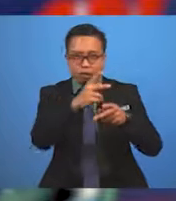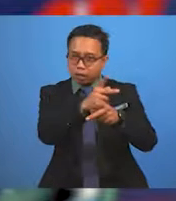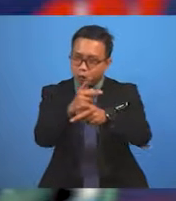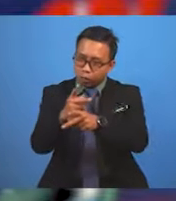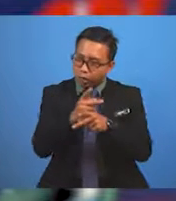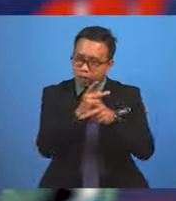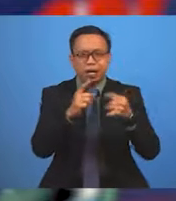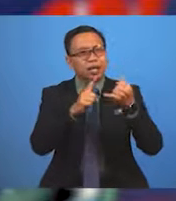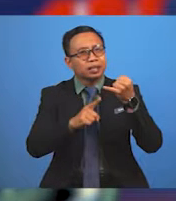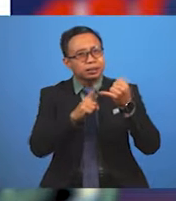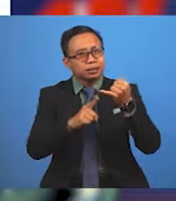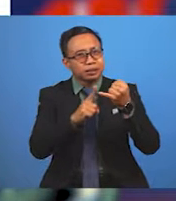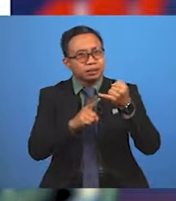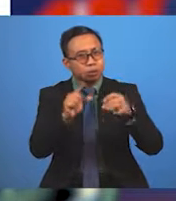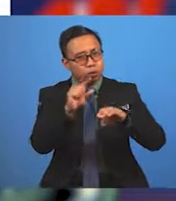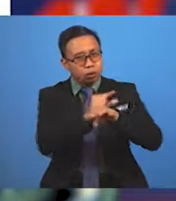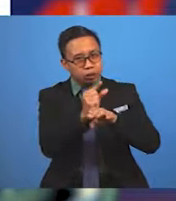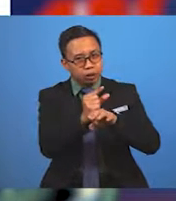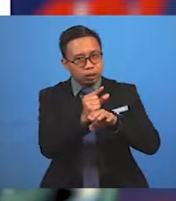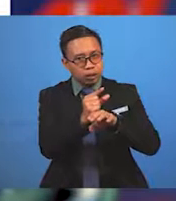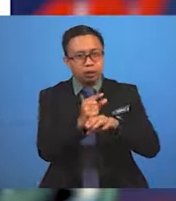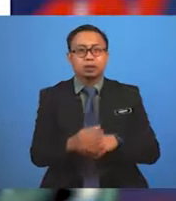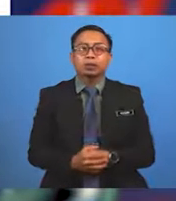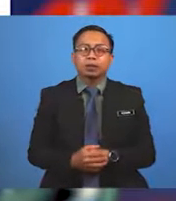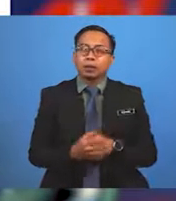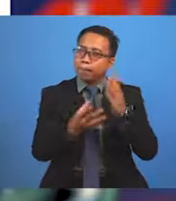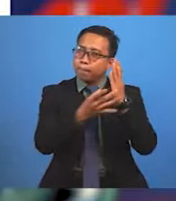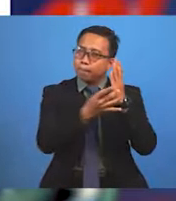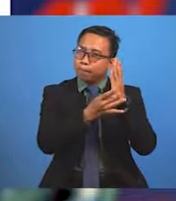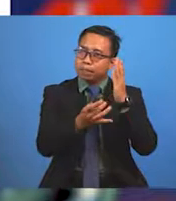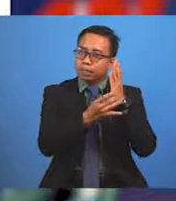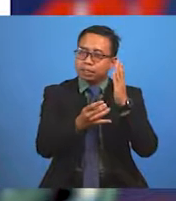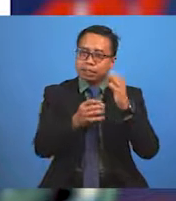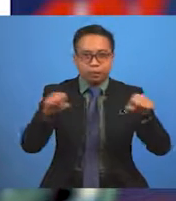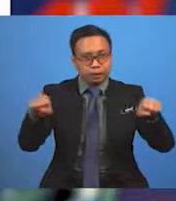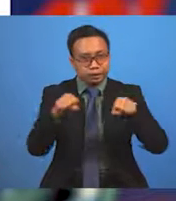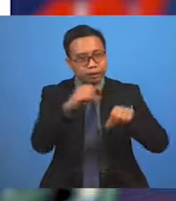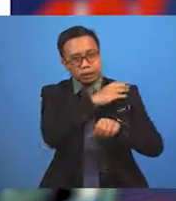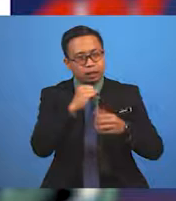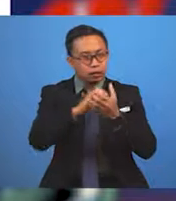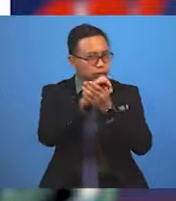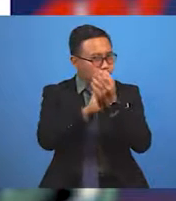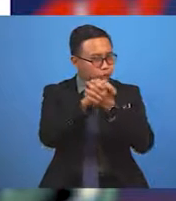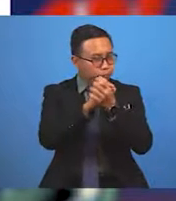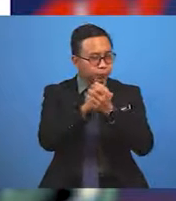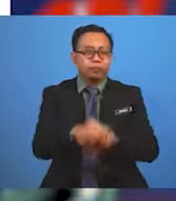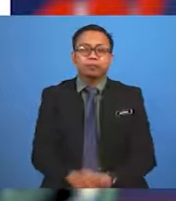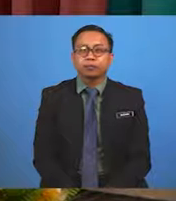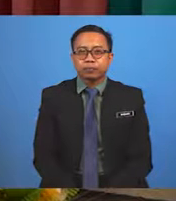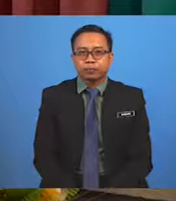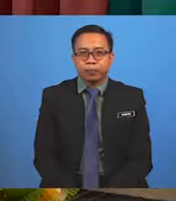Dan akhir sekali, penggunaan bahan kimia atau campuran minyak masak dan sabun.